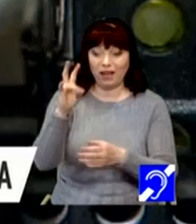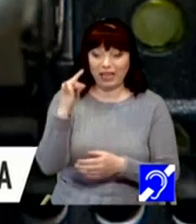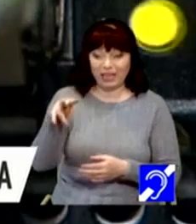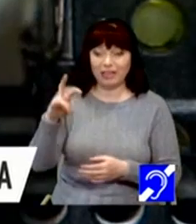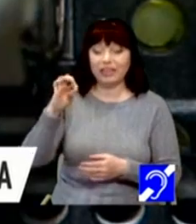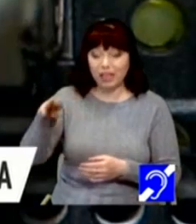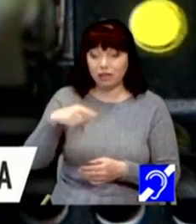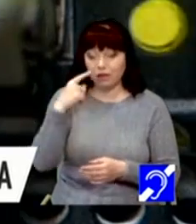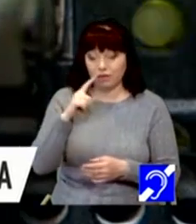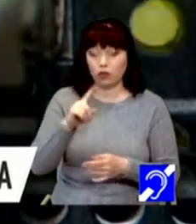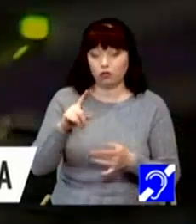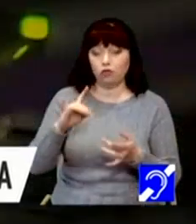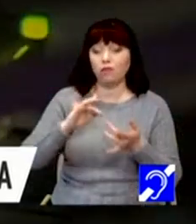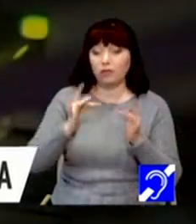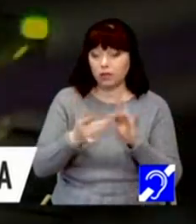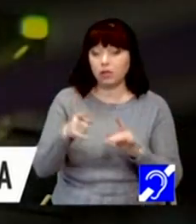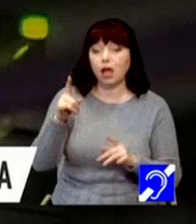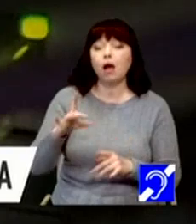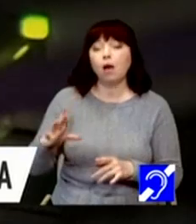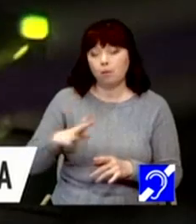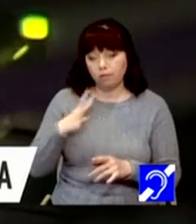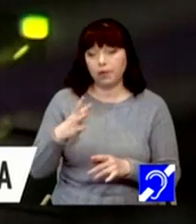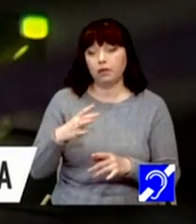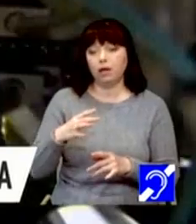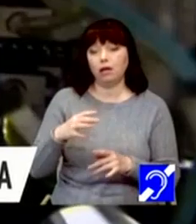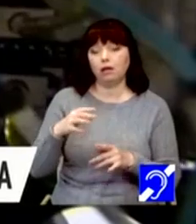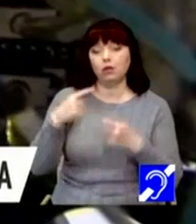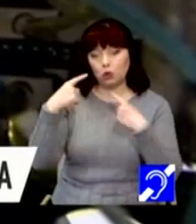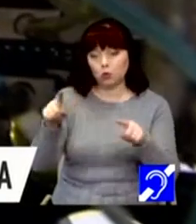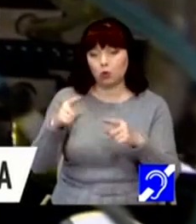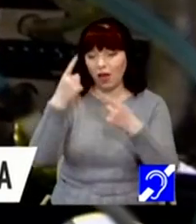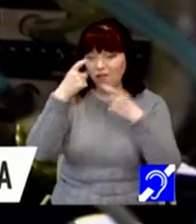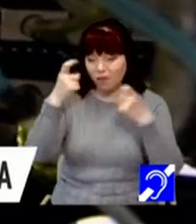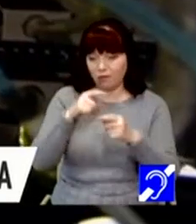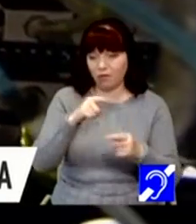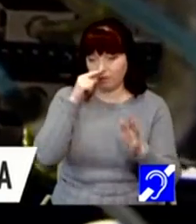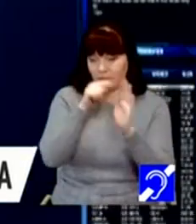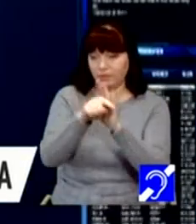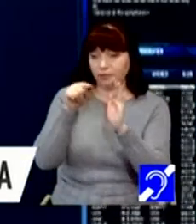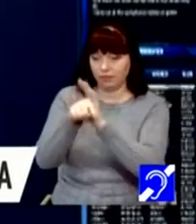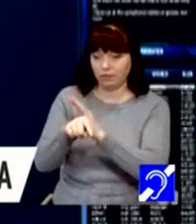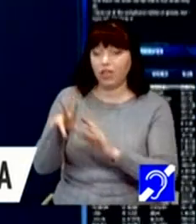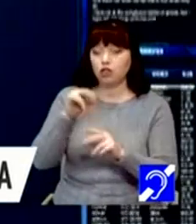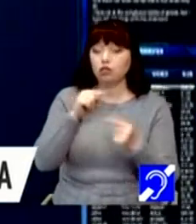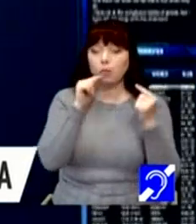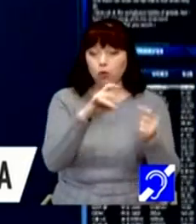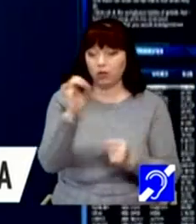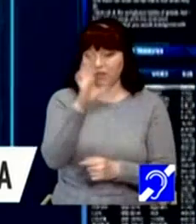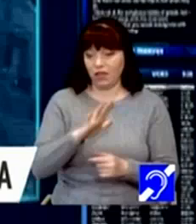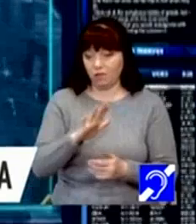susține pe paginile de socializare că a fost la originea altul agresiuni informatice îndreptate împotriva statelor occidentale